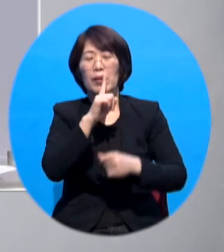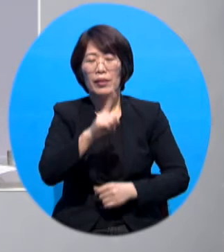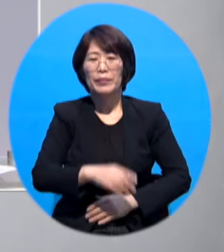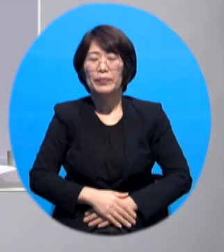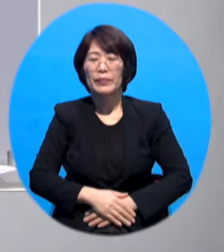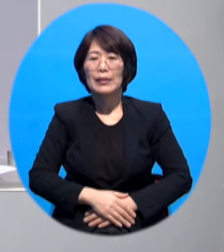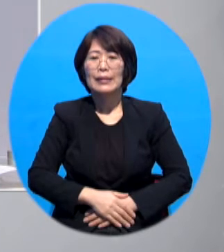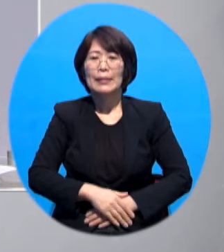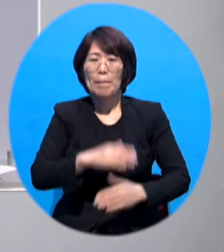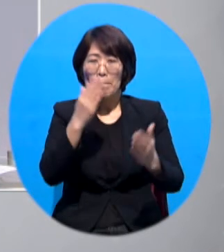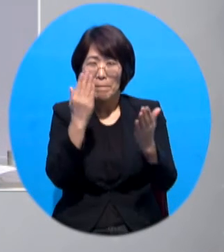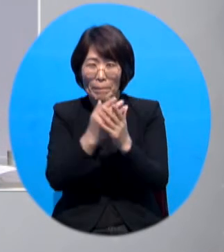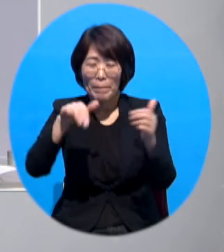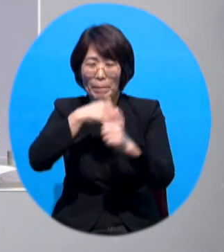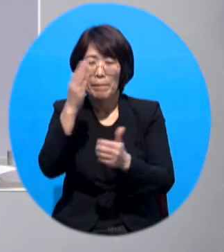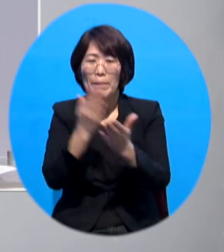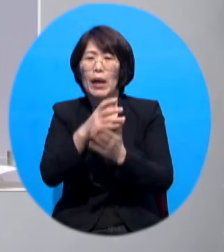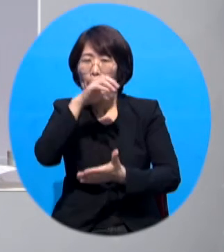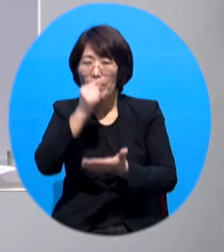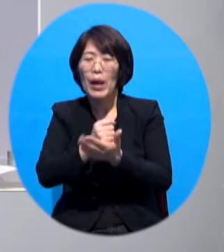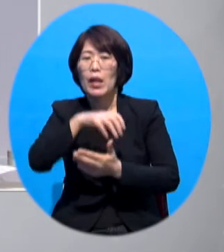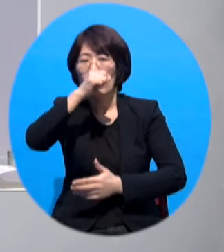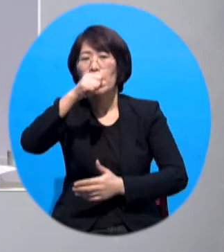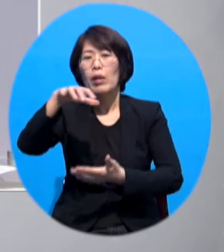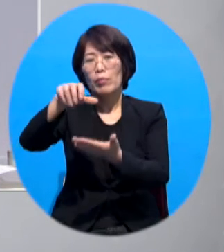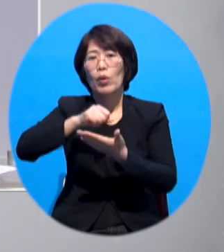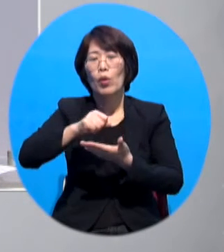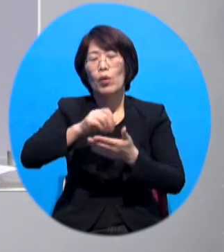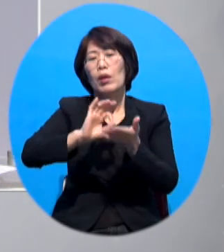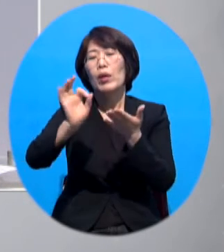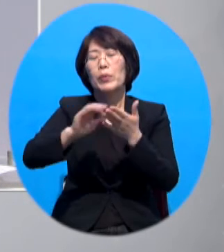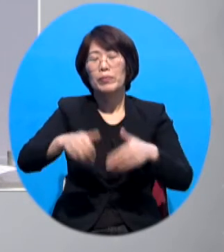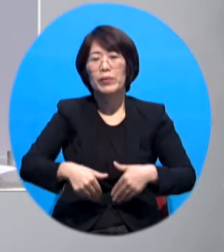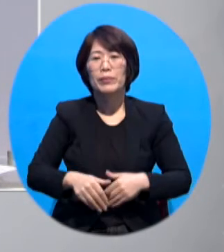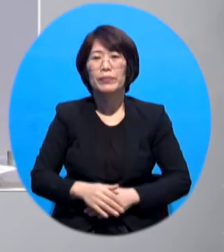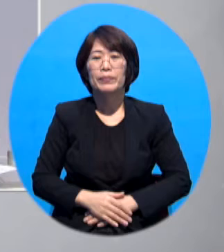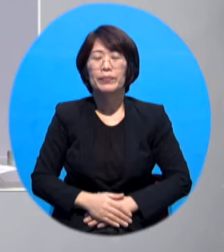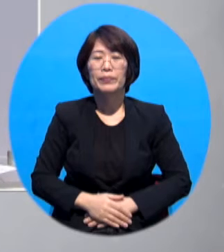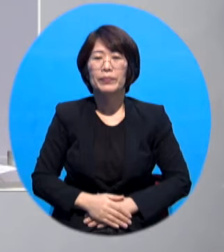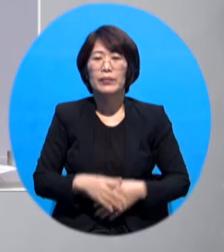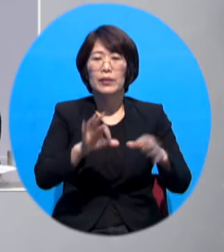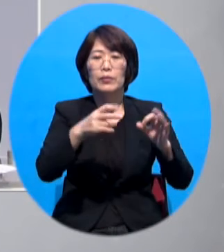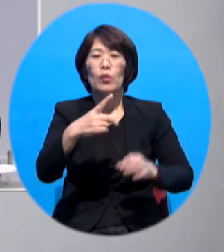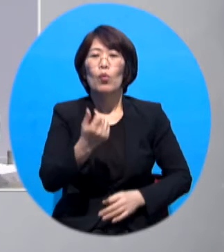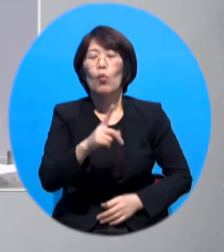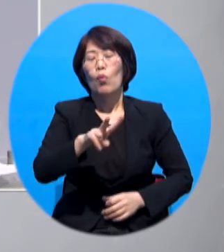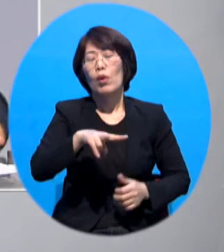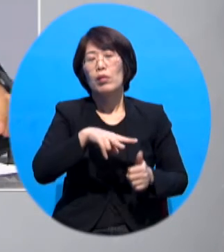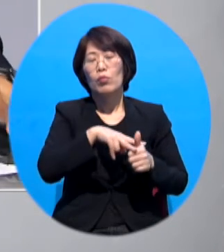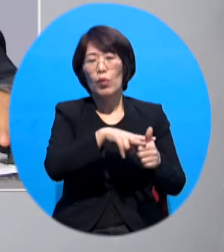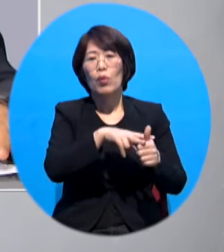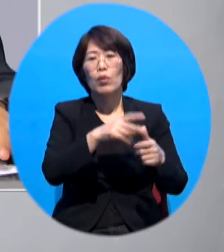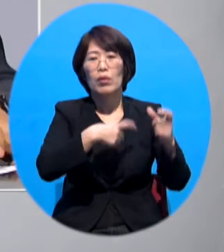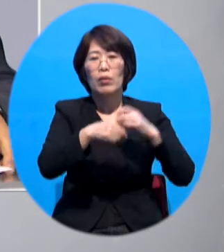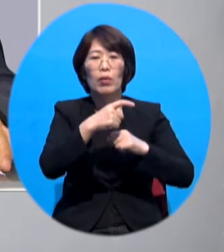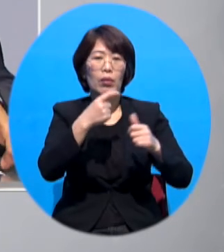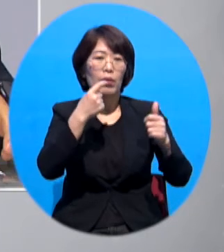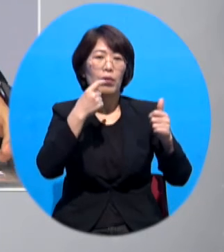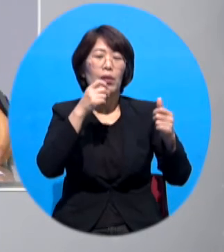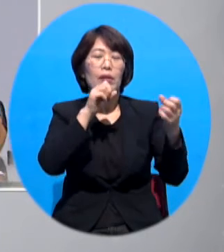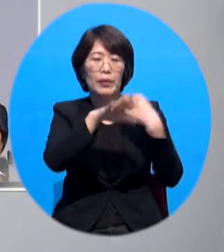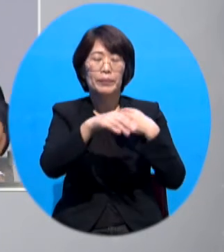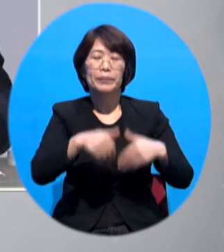재건 그 입각한 정책이 중요하다고 생각합니다 4 김동완 후고 보충 답변 30조